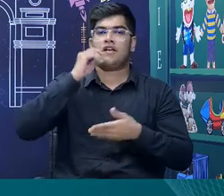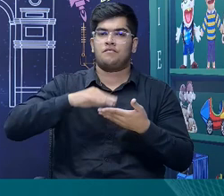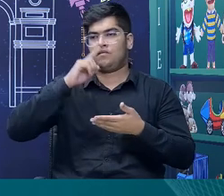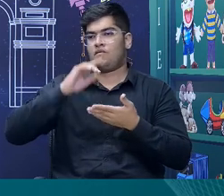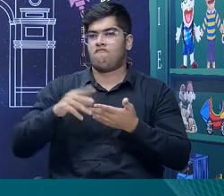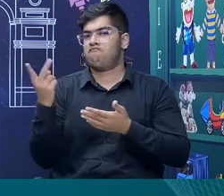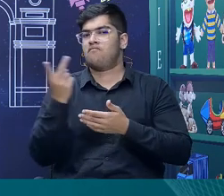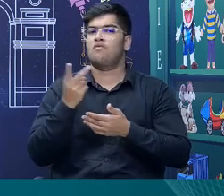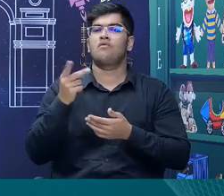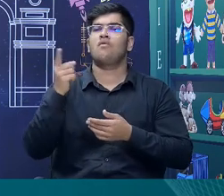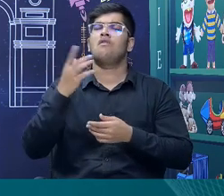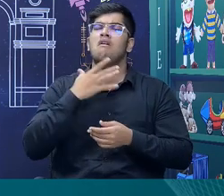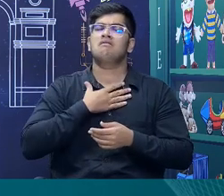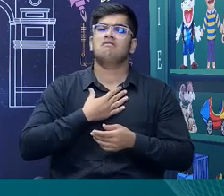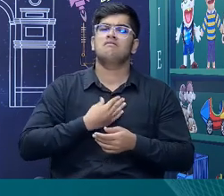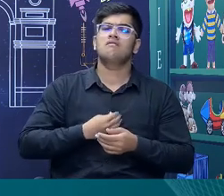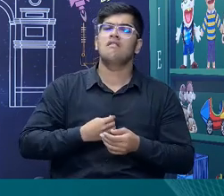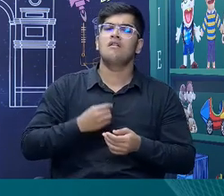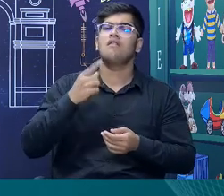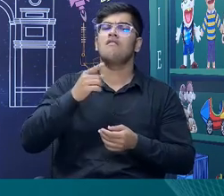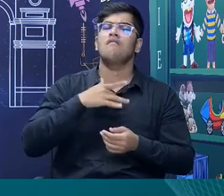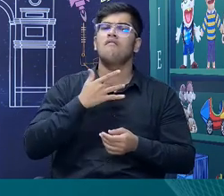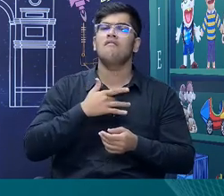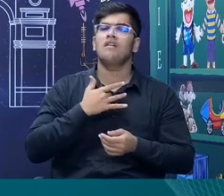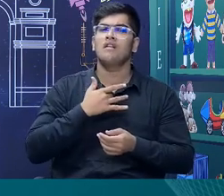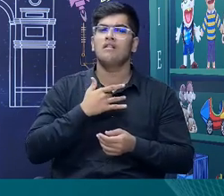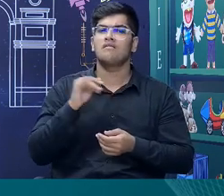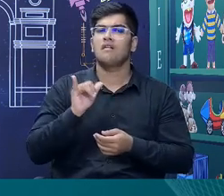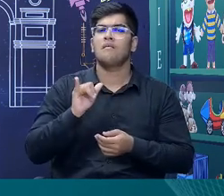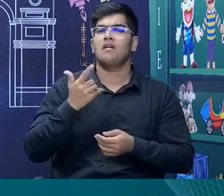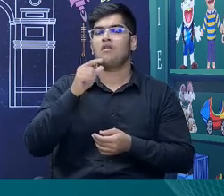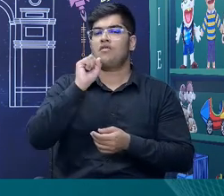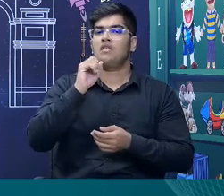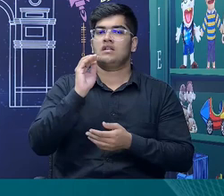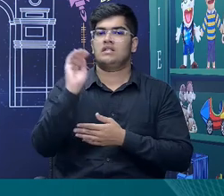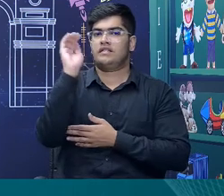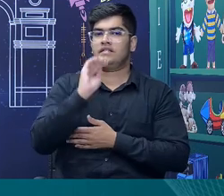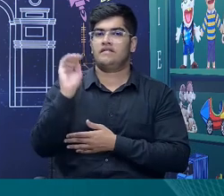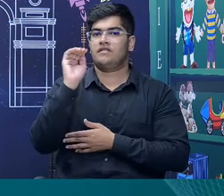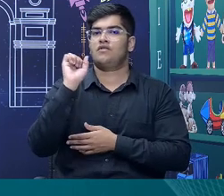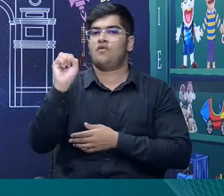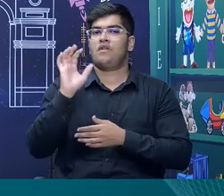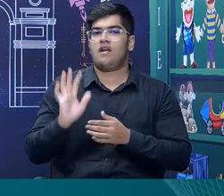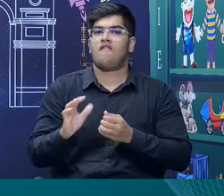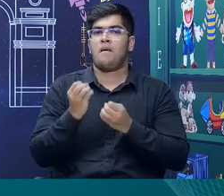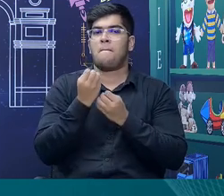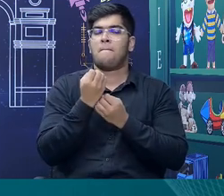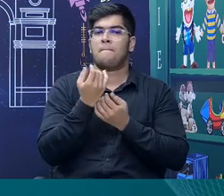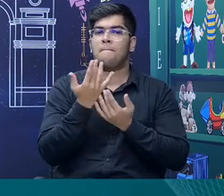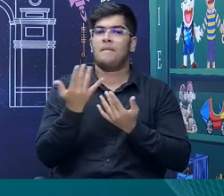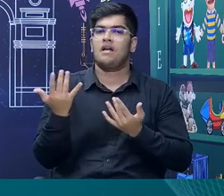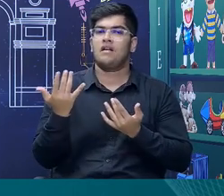वो बहुत उदास हो रही थी उन्हें ग रहा था की देखिए शिवा जी के तो बहुत सारे गण हैं